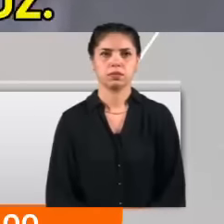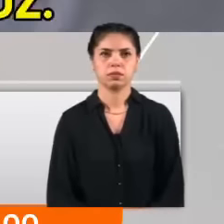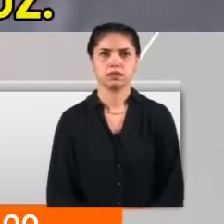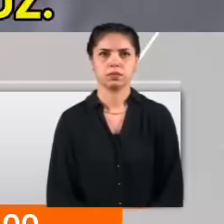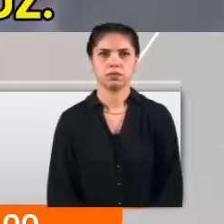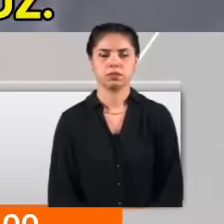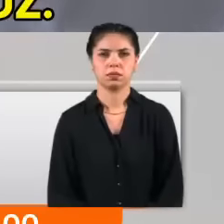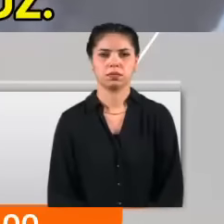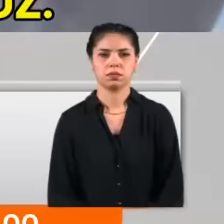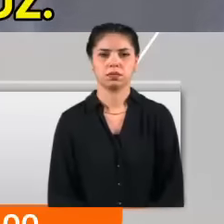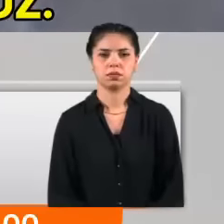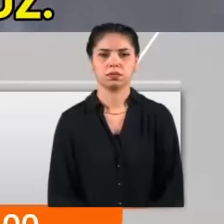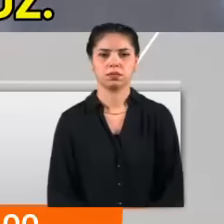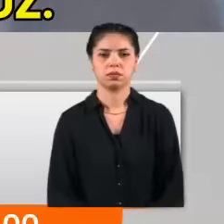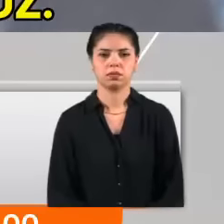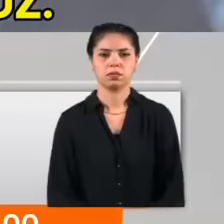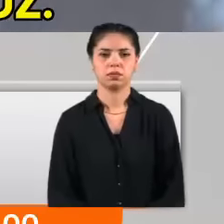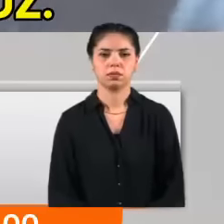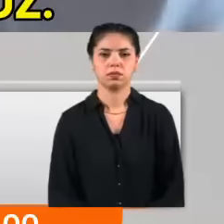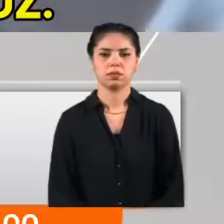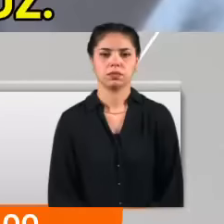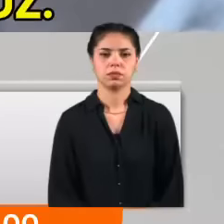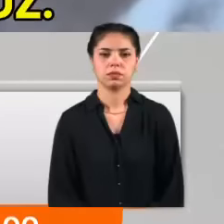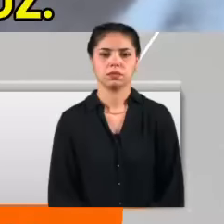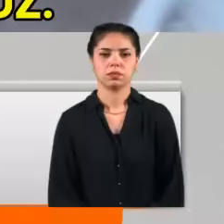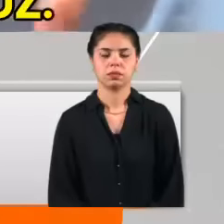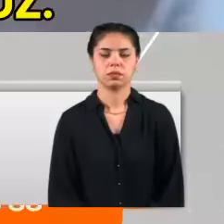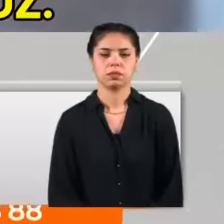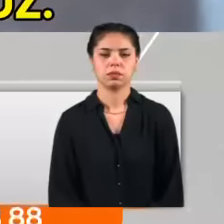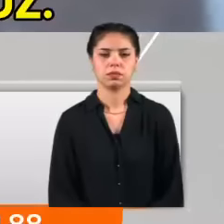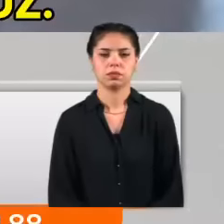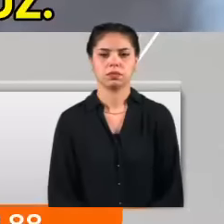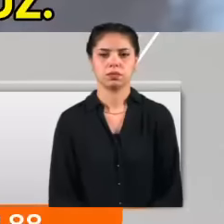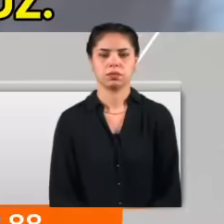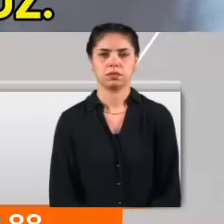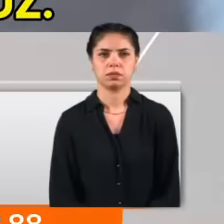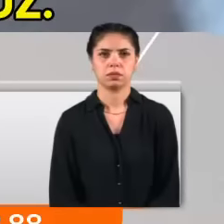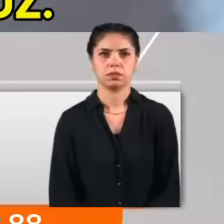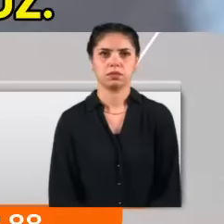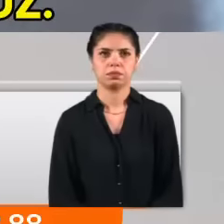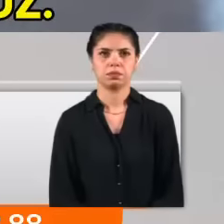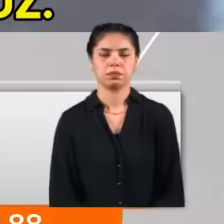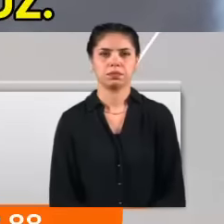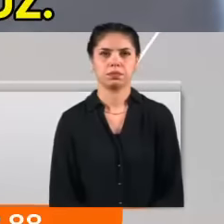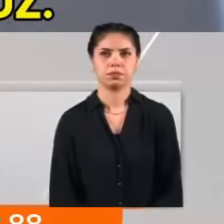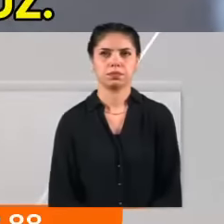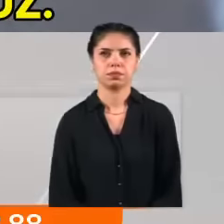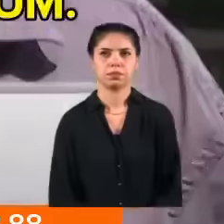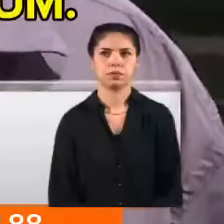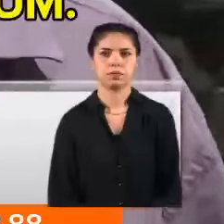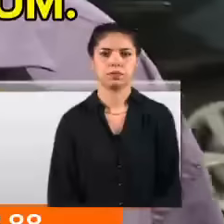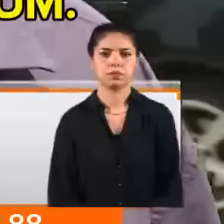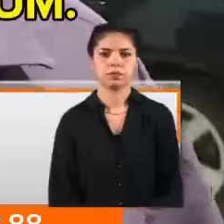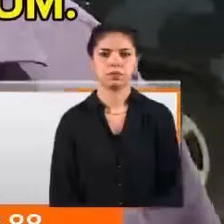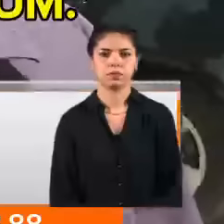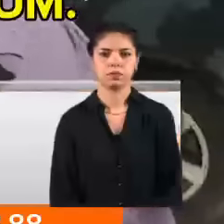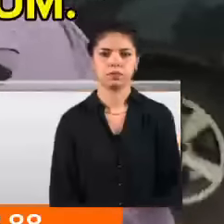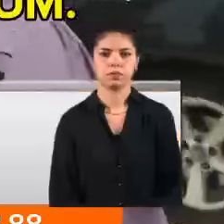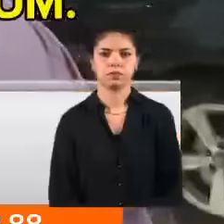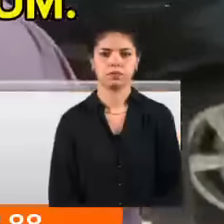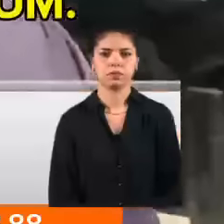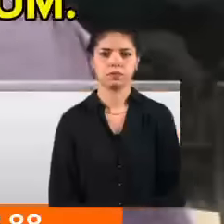riskini arttırıyor, inme riskini arttırıyor. Çeşitli ritim bozukluklarının daha fazla görüldüğünü biliyoruz. Gece uyumak için ne